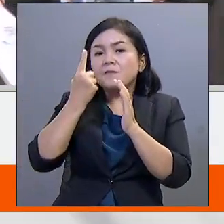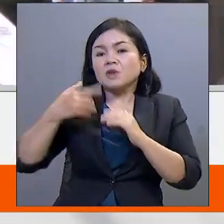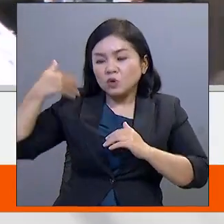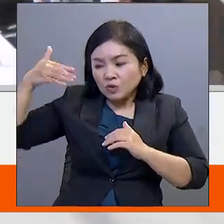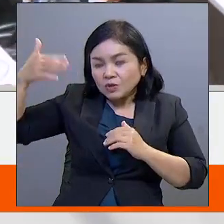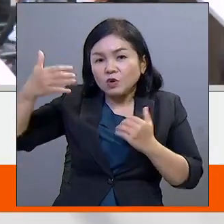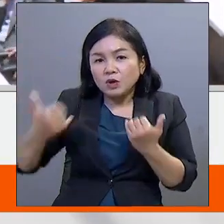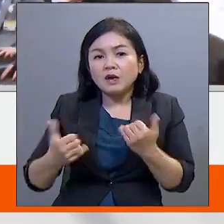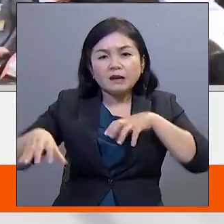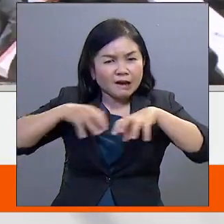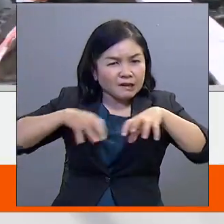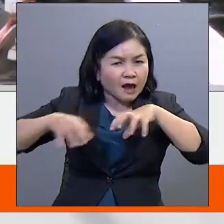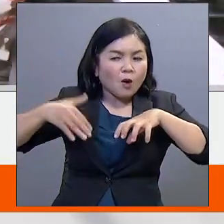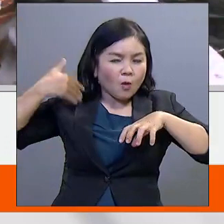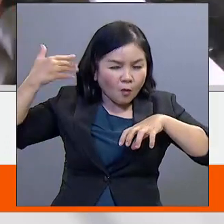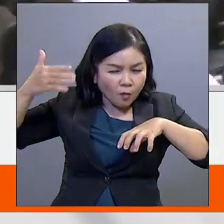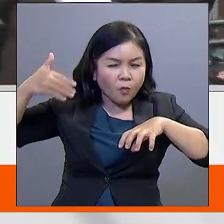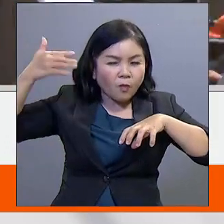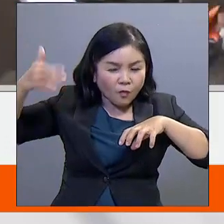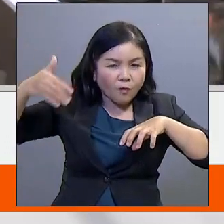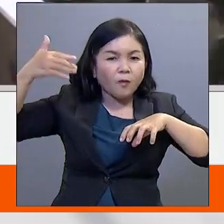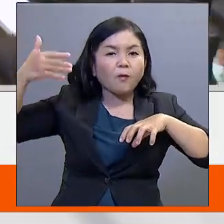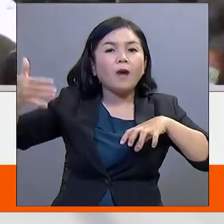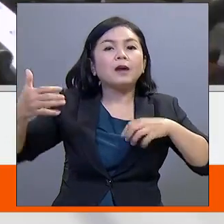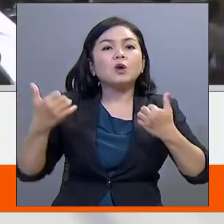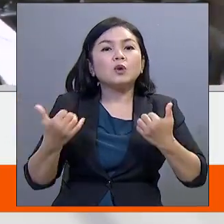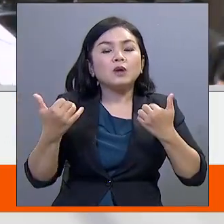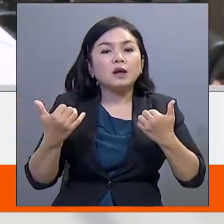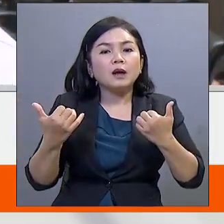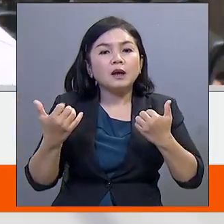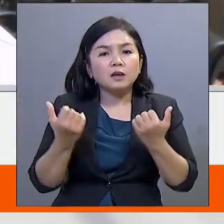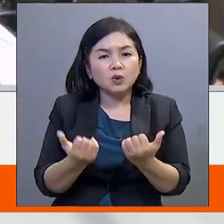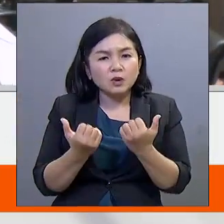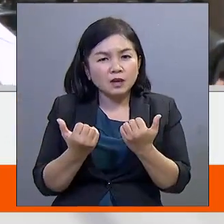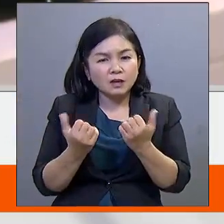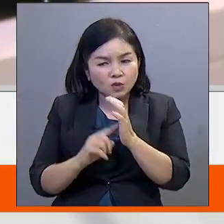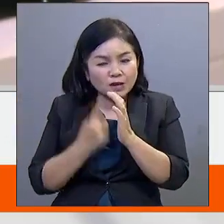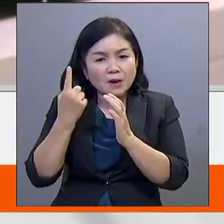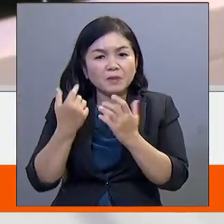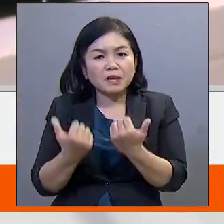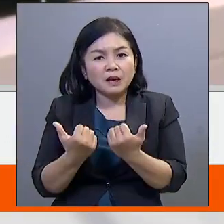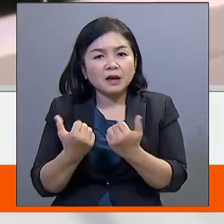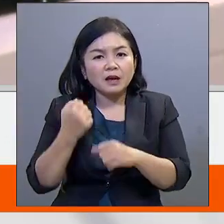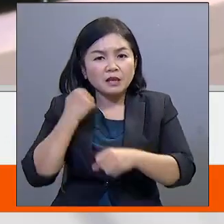หน